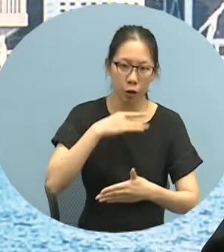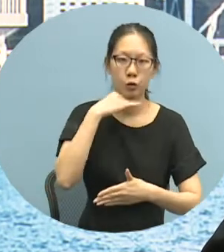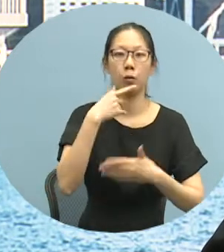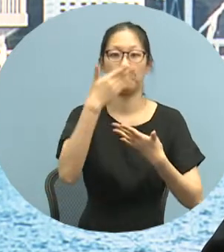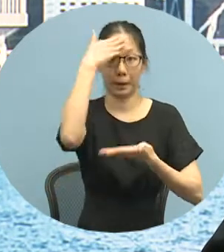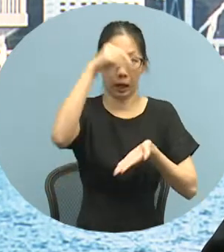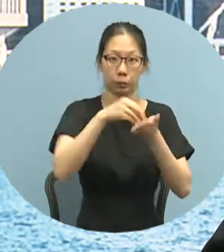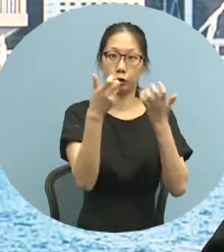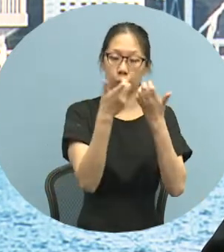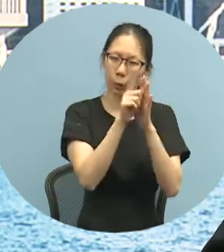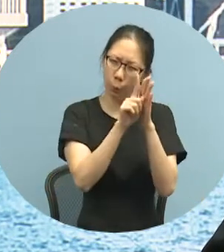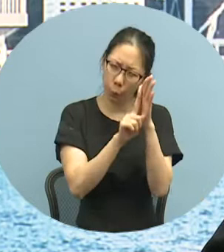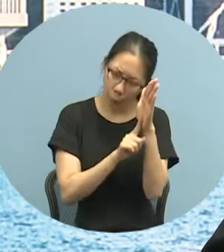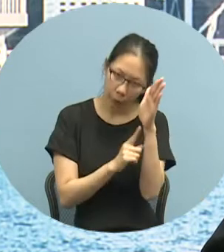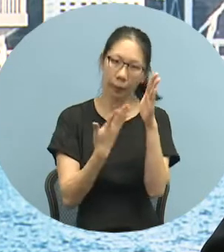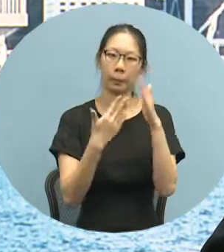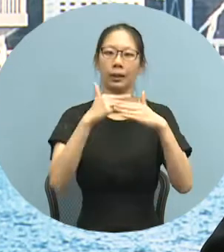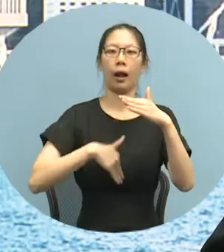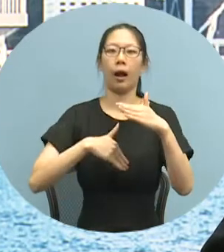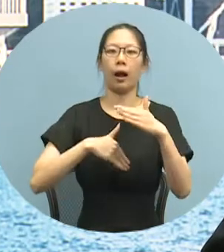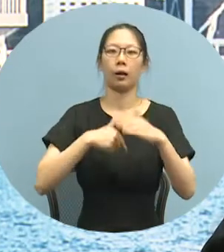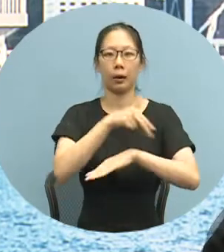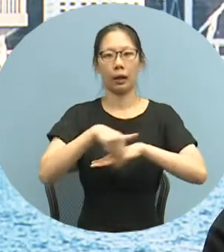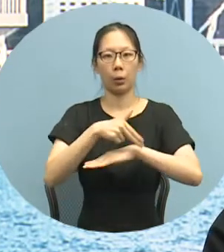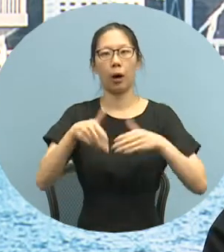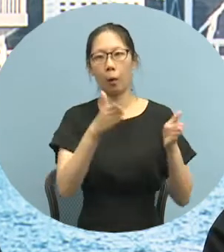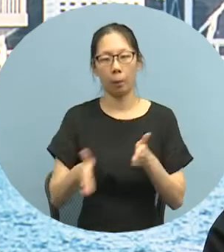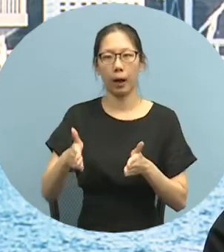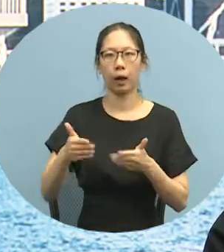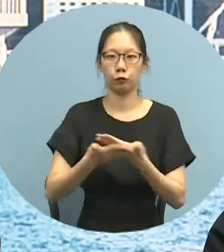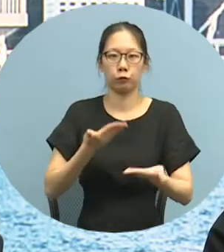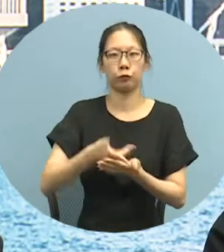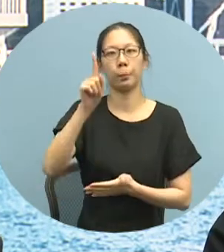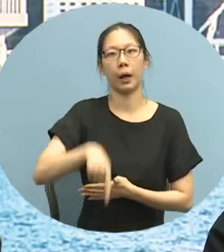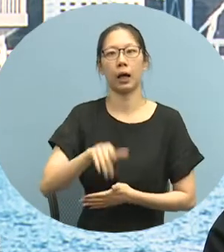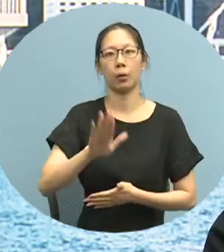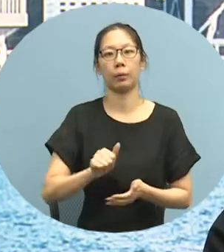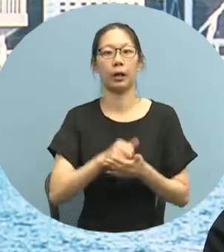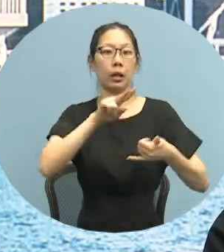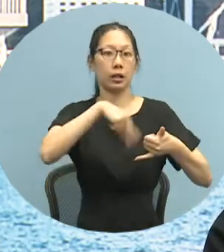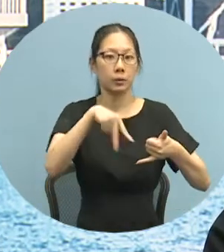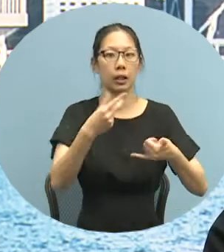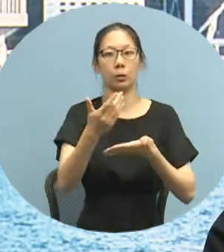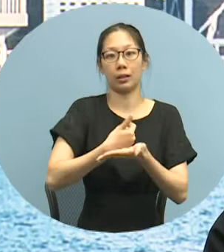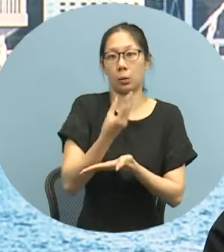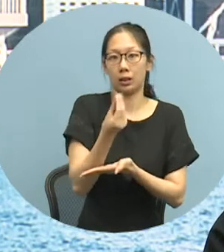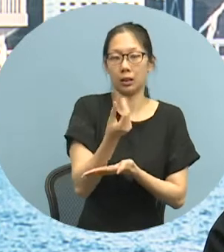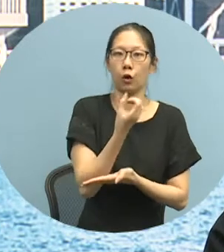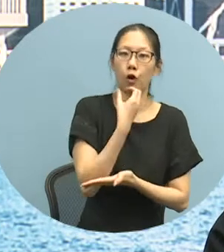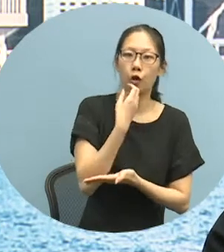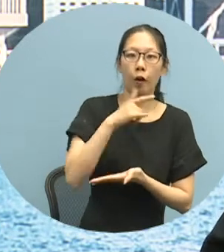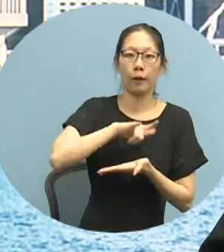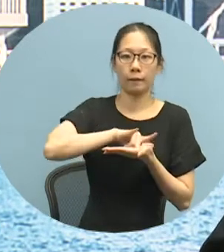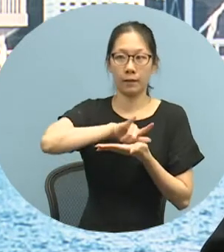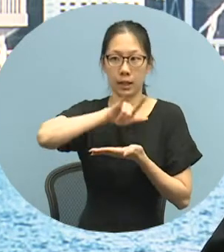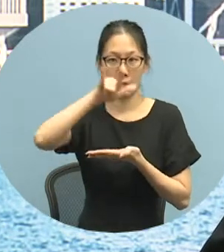落到不超過5宗的時候咧，氣泡先至會重啟嘅。喺測檢方面咧，同埋收費方面啦，從香港出發去